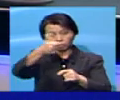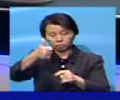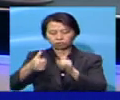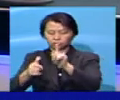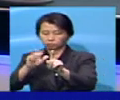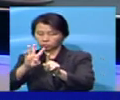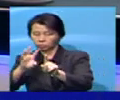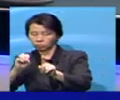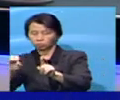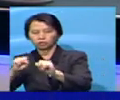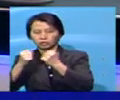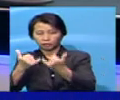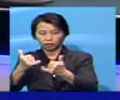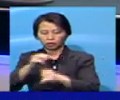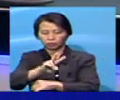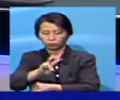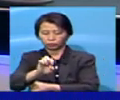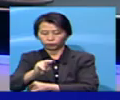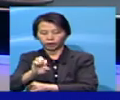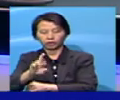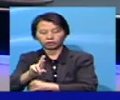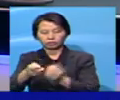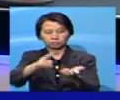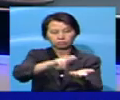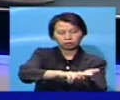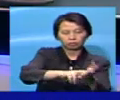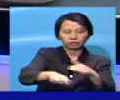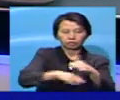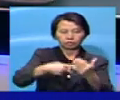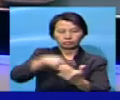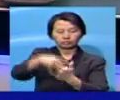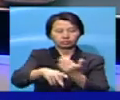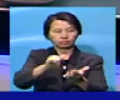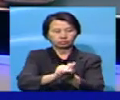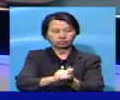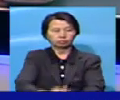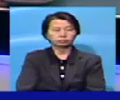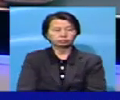1440 Syarikat vendor yang telah berdaftar di bawah program